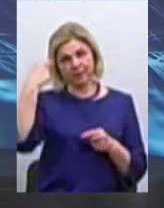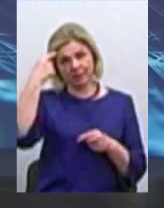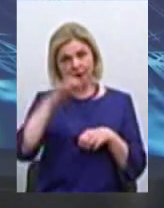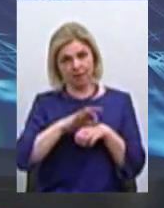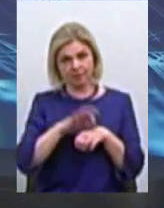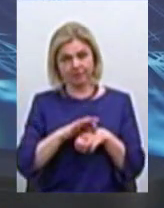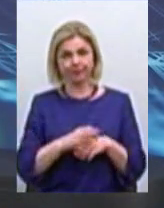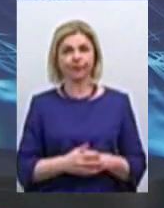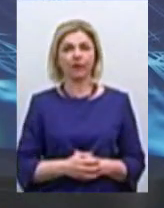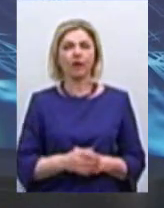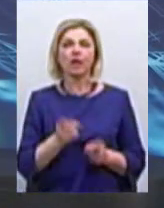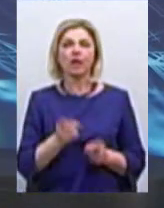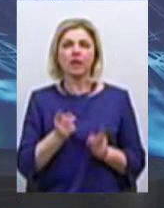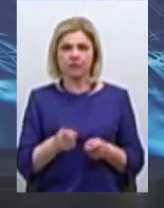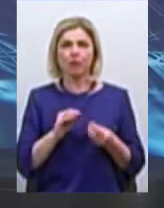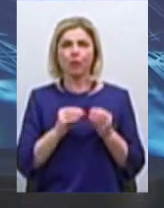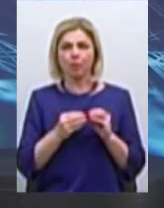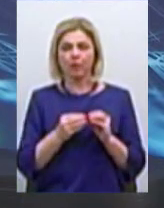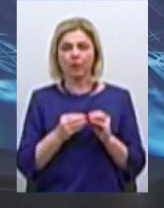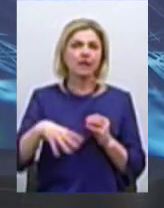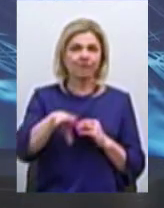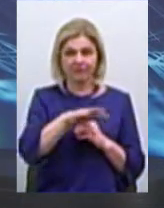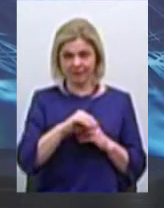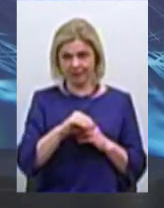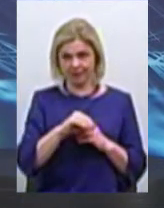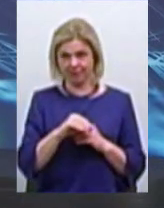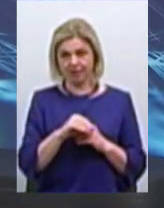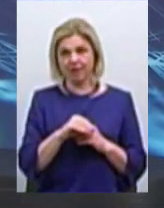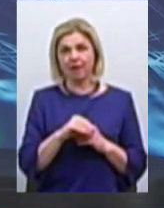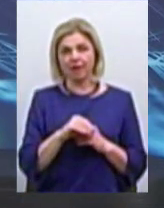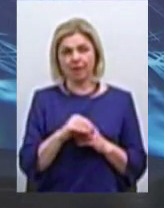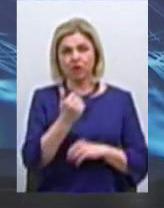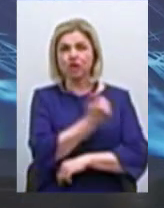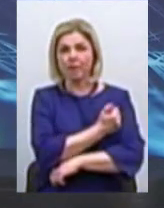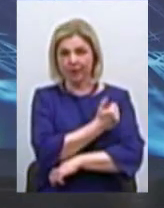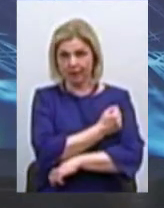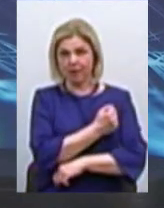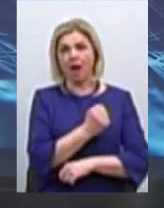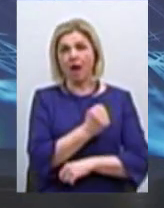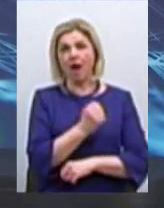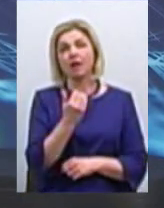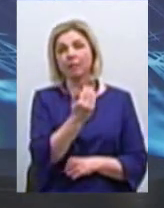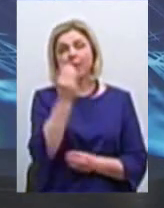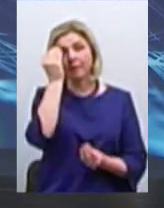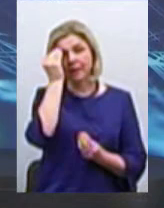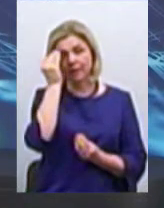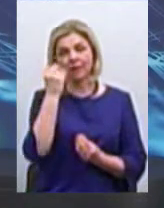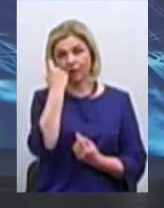Дійсно, проблематично всіх охопити тварин щепленнями, але, на мою власну